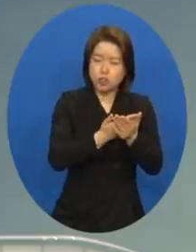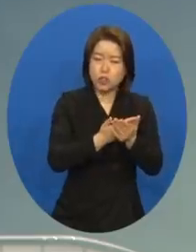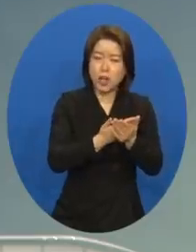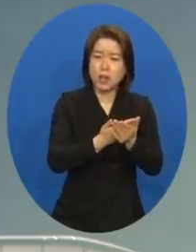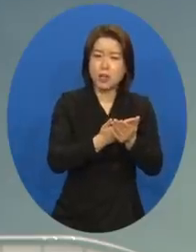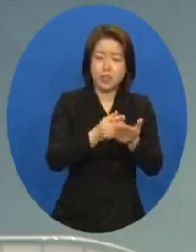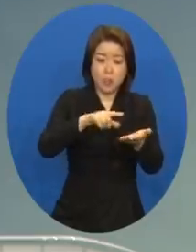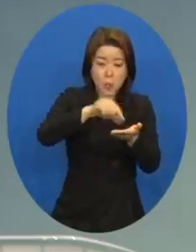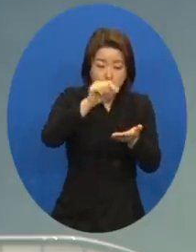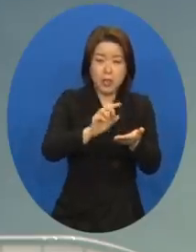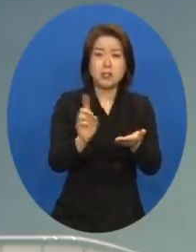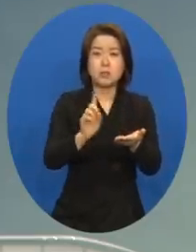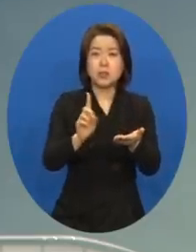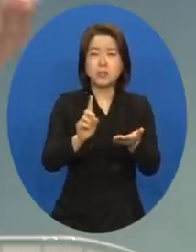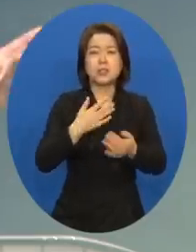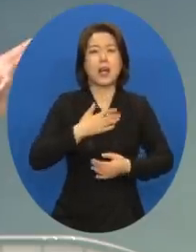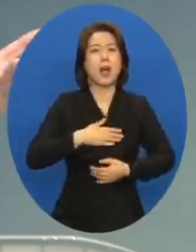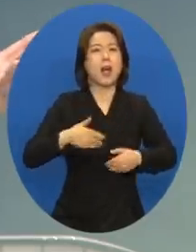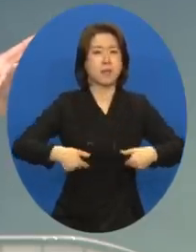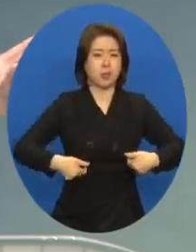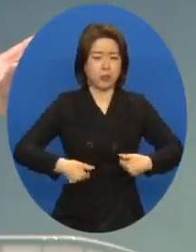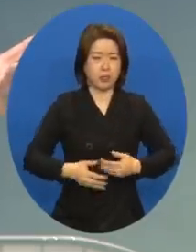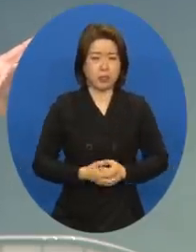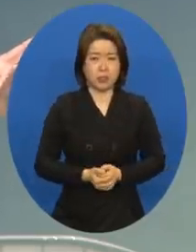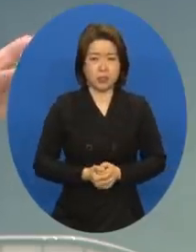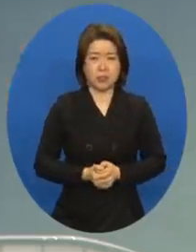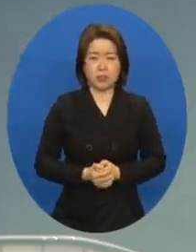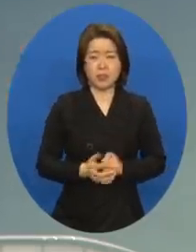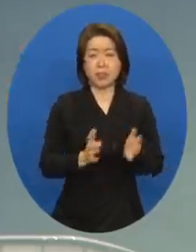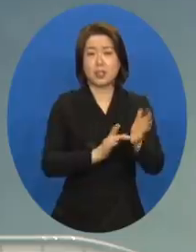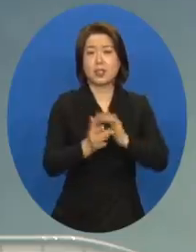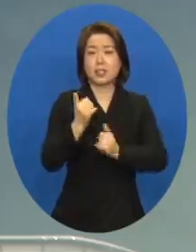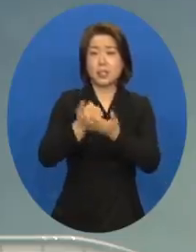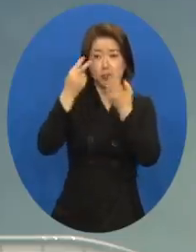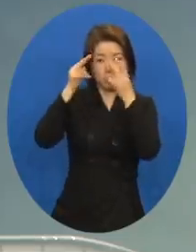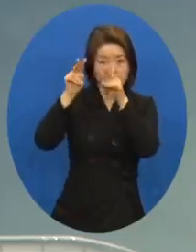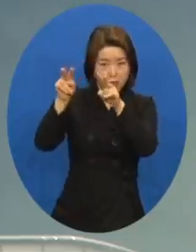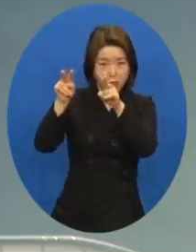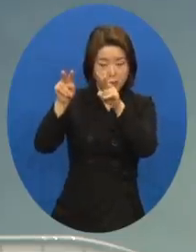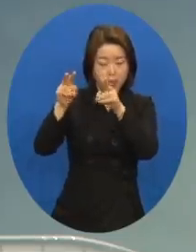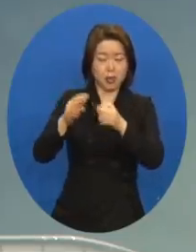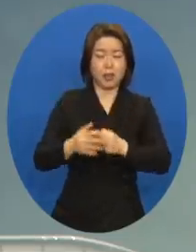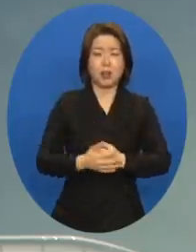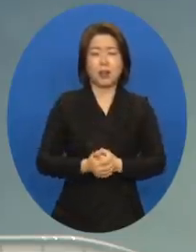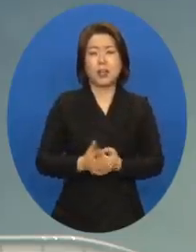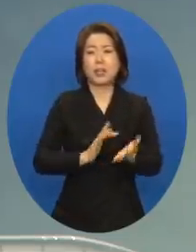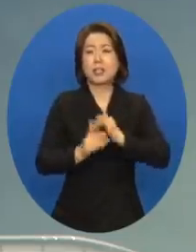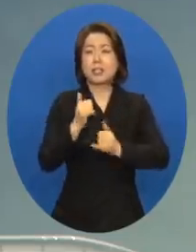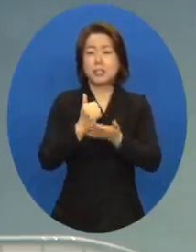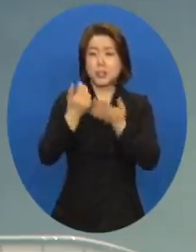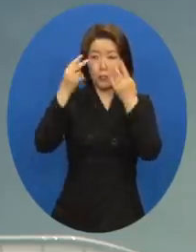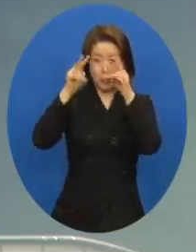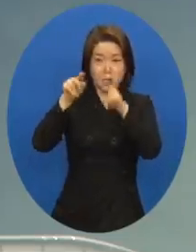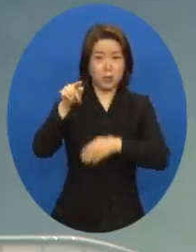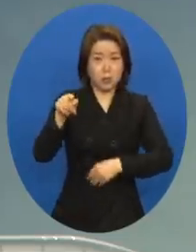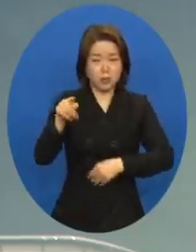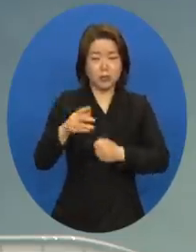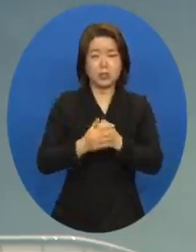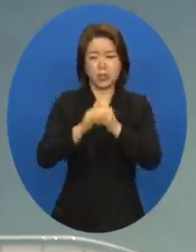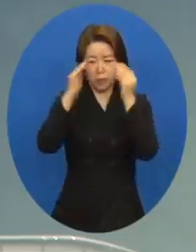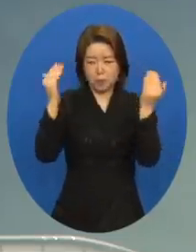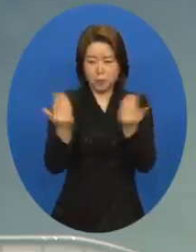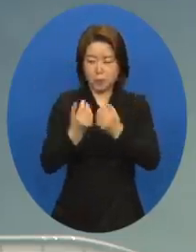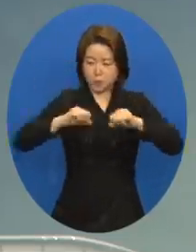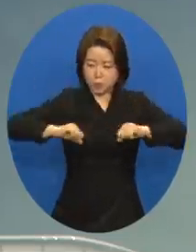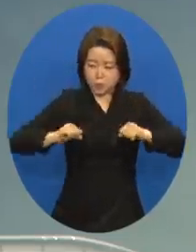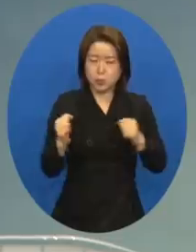됩니다. 예수님을 바라보는 겁니다. 예수님을 바라보는 것이 모든 순종의 핵심입니다.